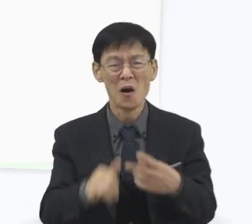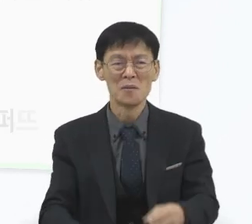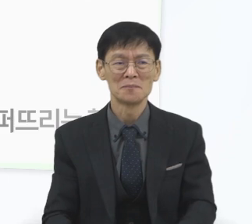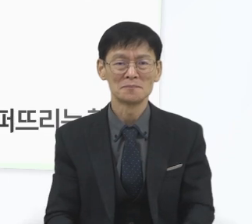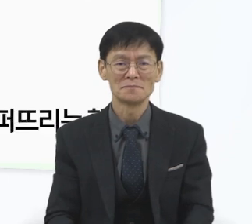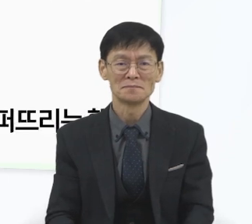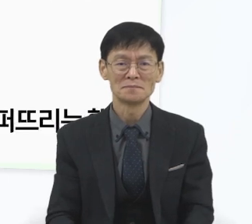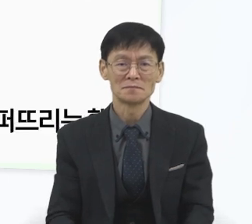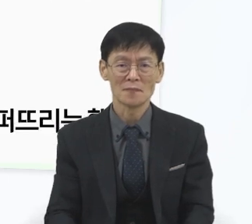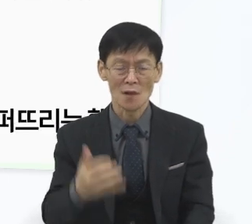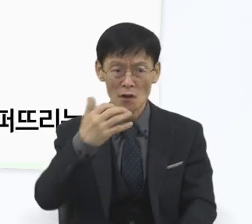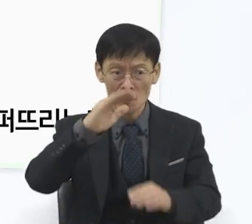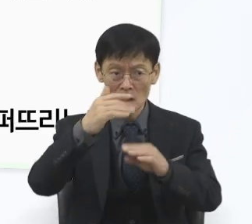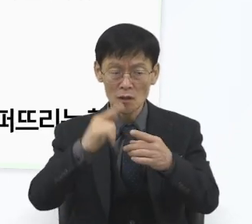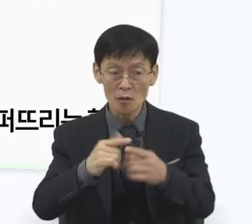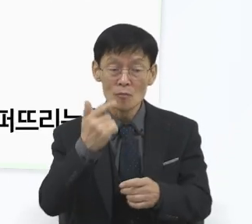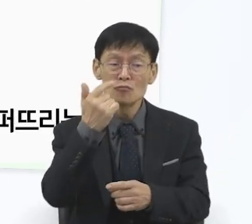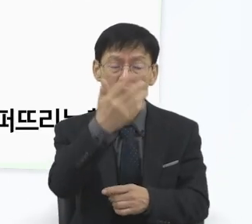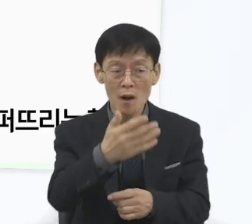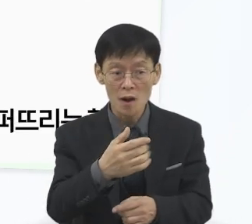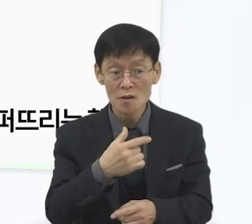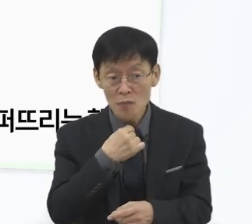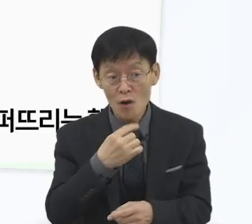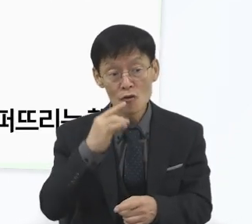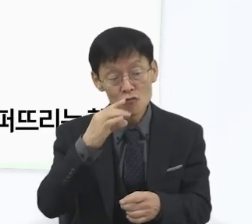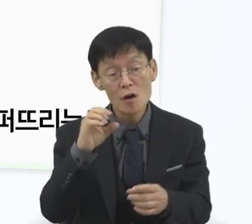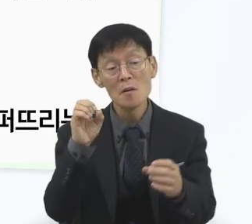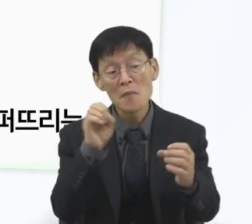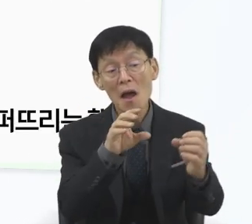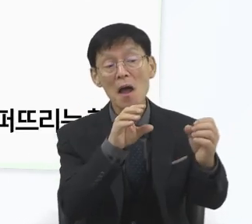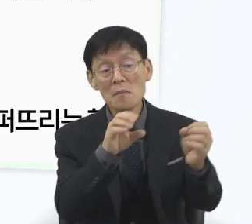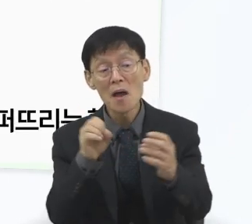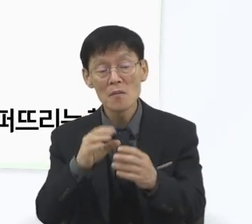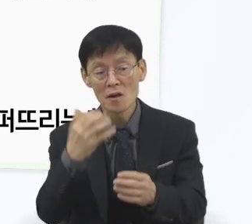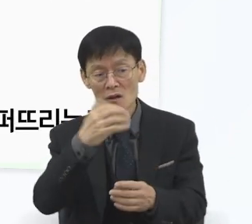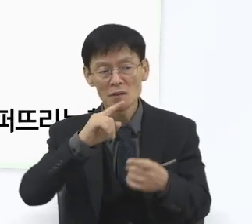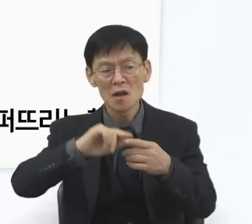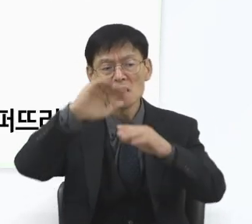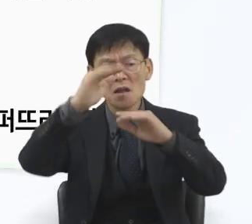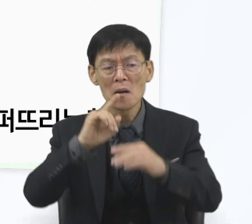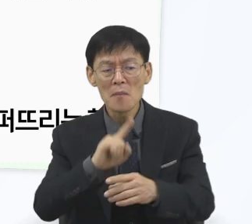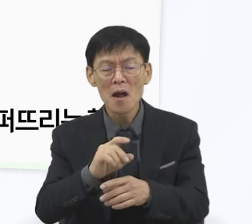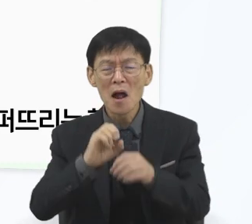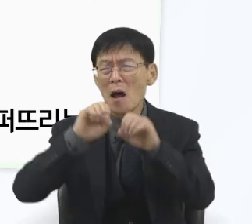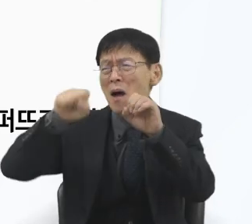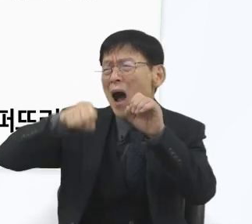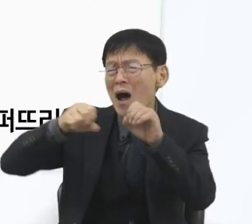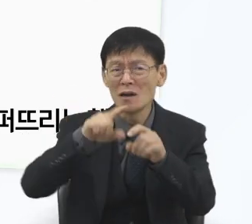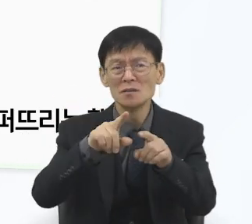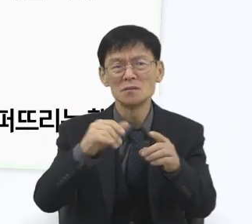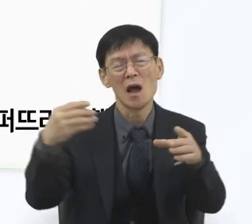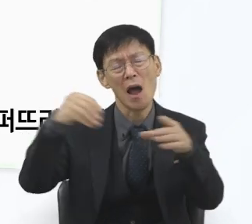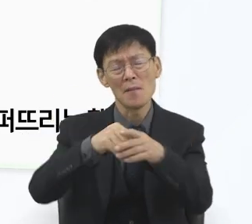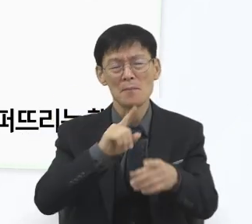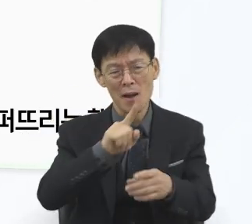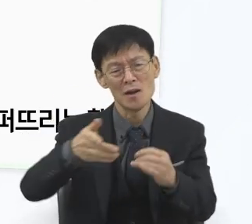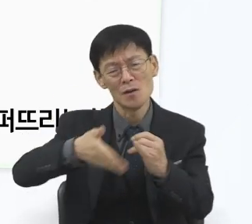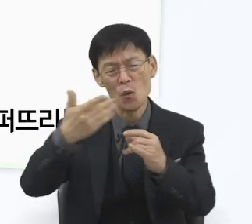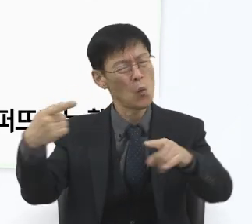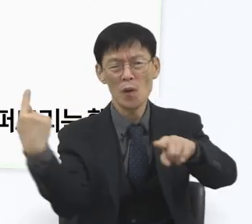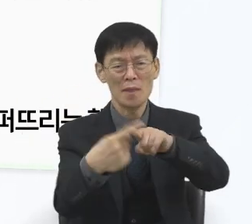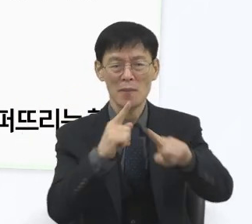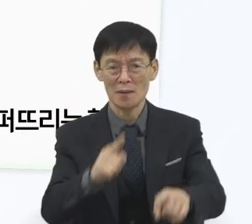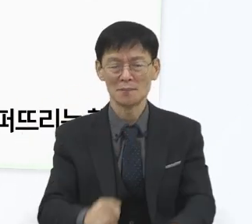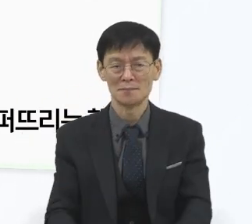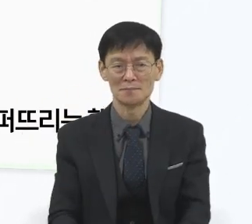있고요. 성적인 내용에 관해 묻거나 이야기하고 성적인 내용의 말을 퍼뜨리는 행위도 말로 하는